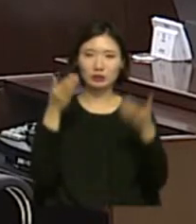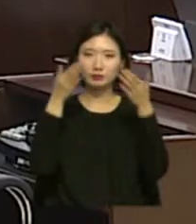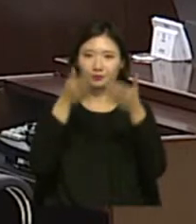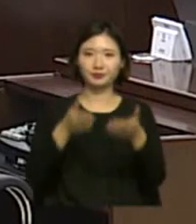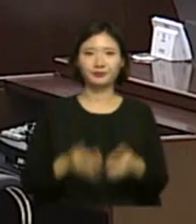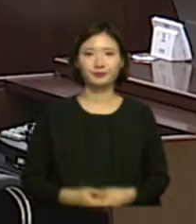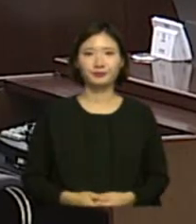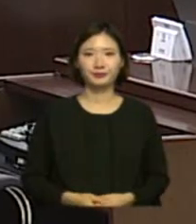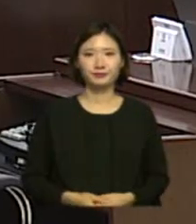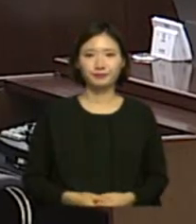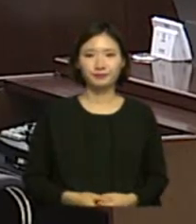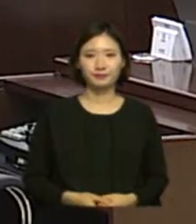경기 케이블 tv 진 기운입니다